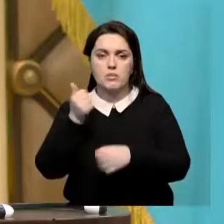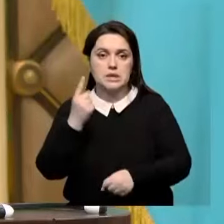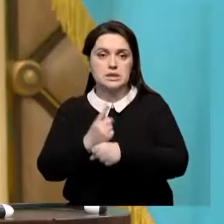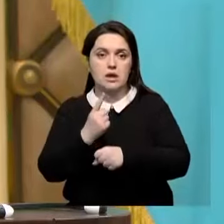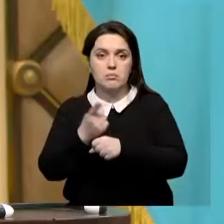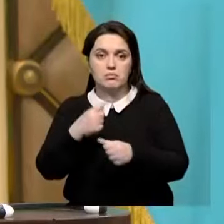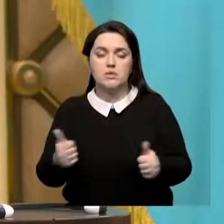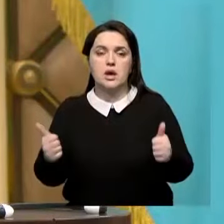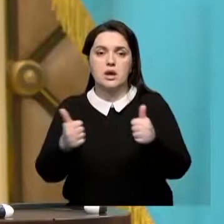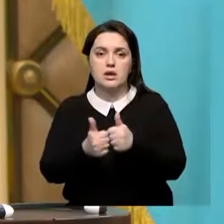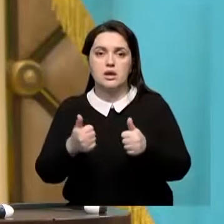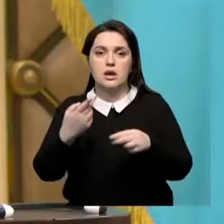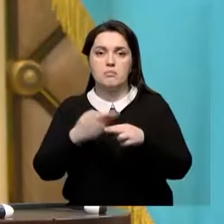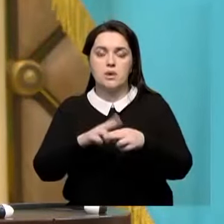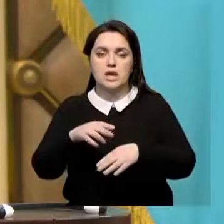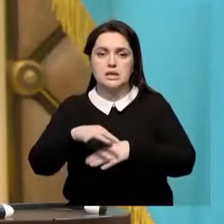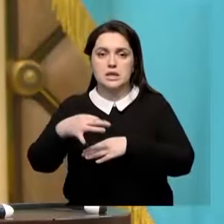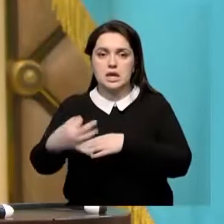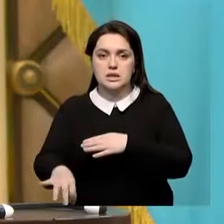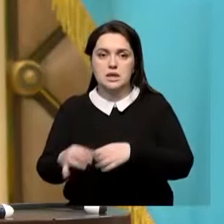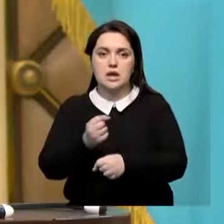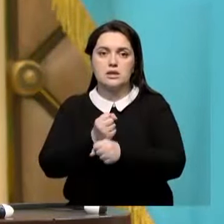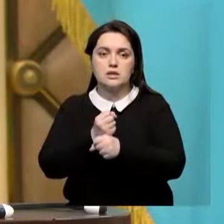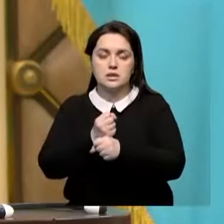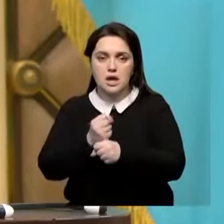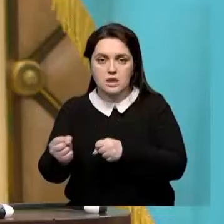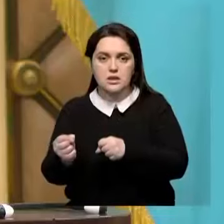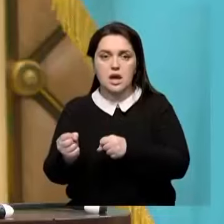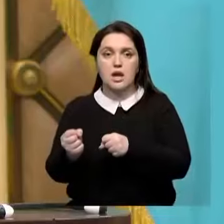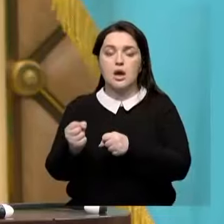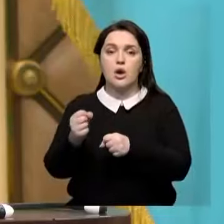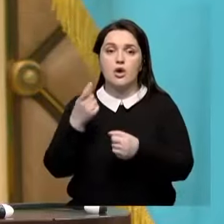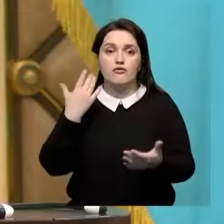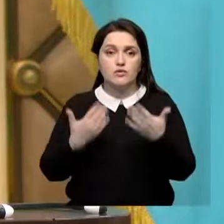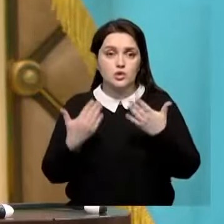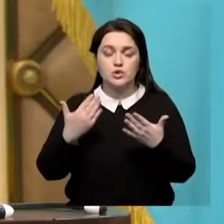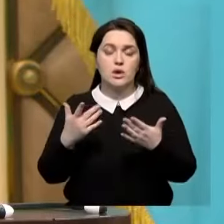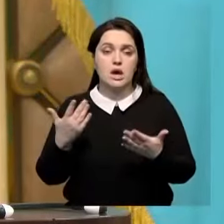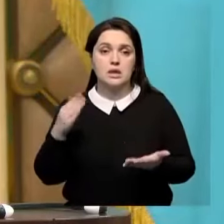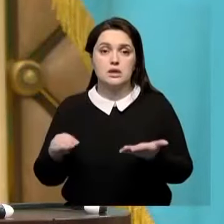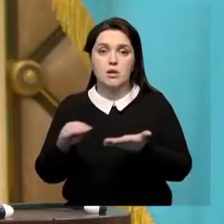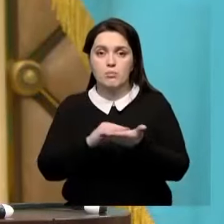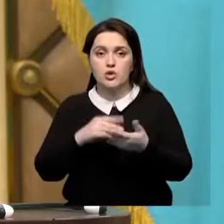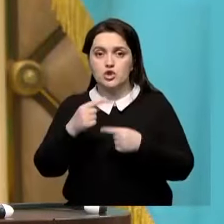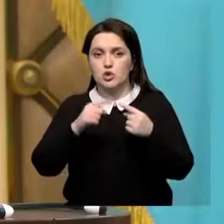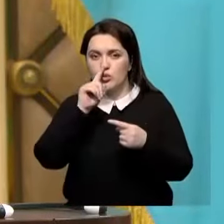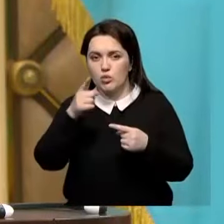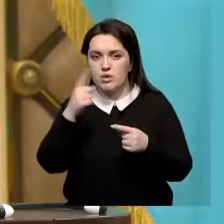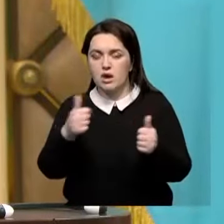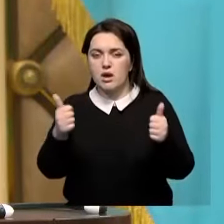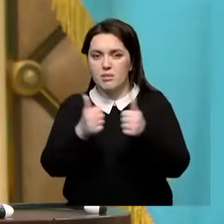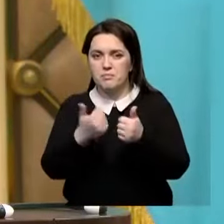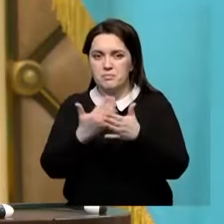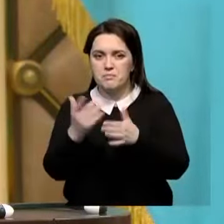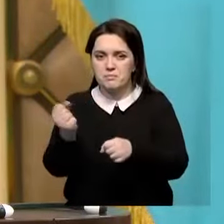по преступлениям, связанным с насилием в отношении несовершеннолетних, а также в случаях совершения повторно через год после примирения по